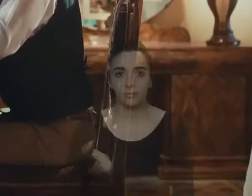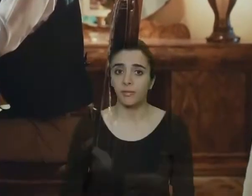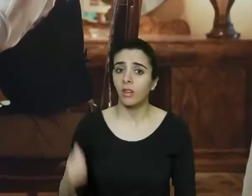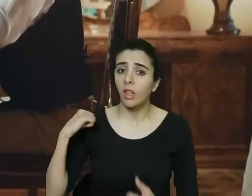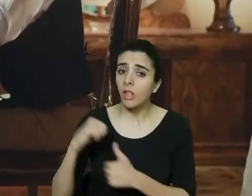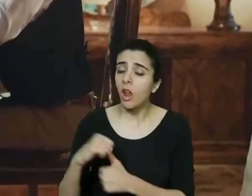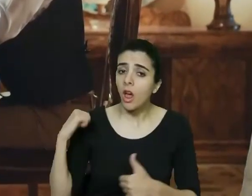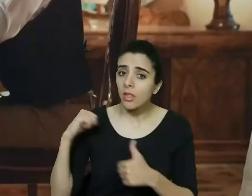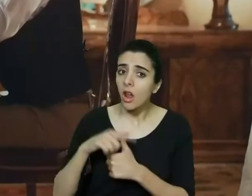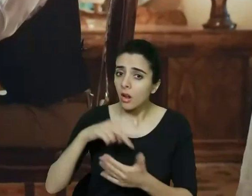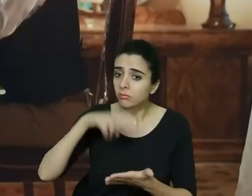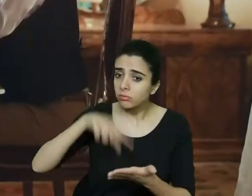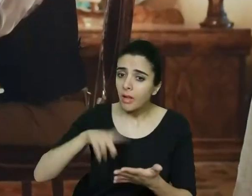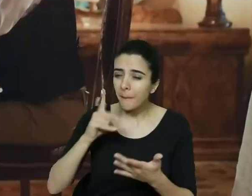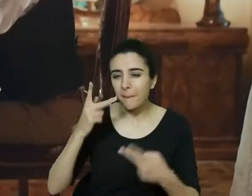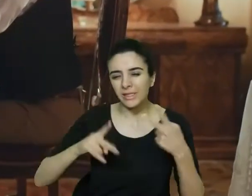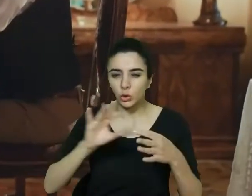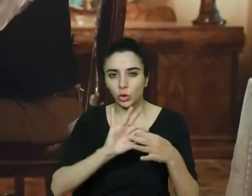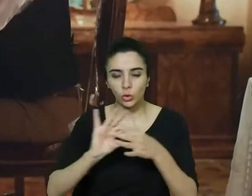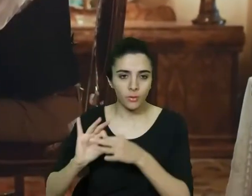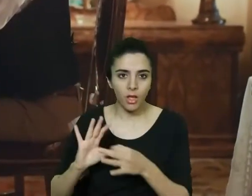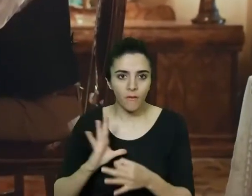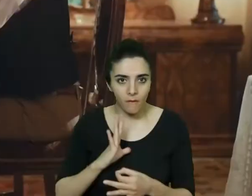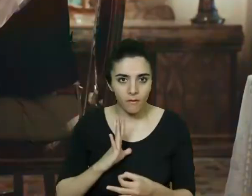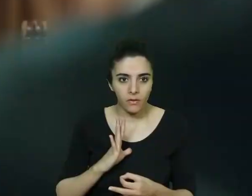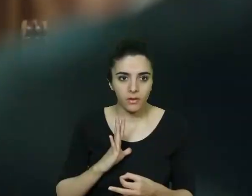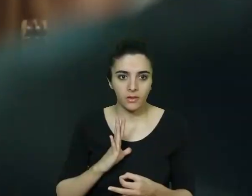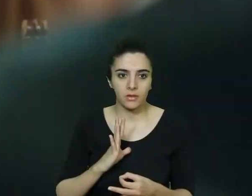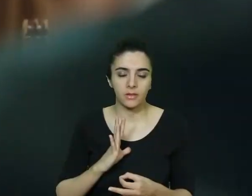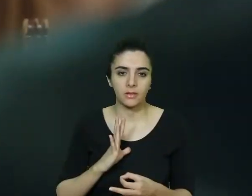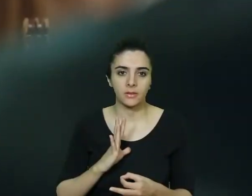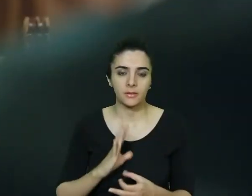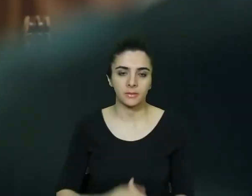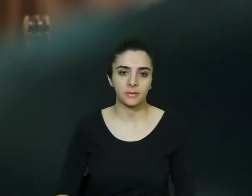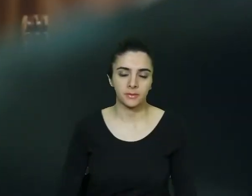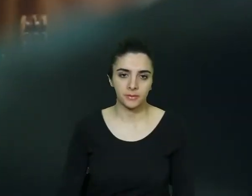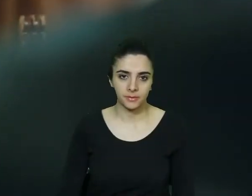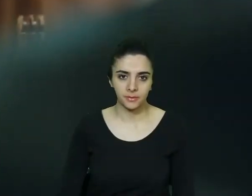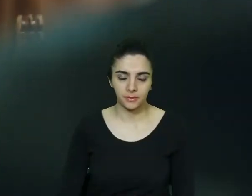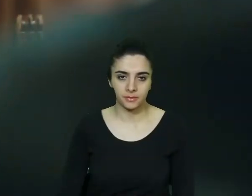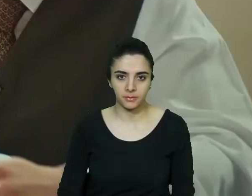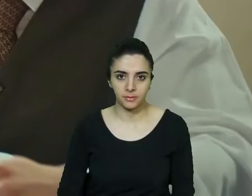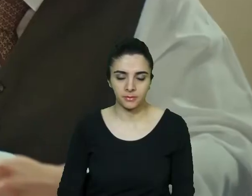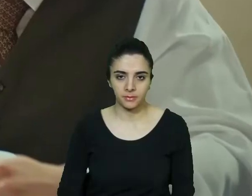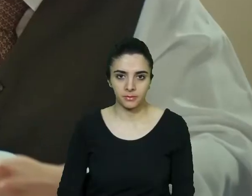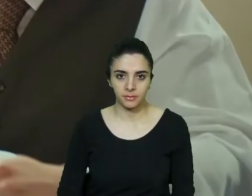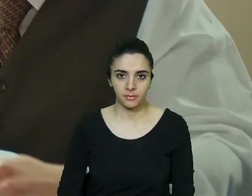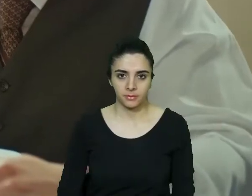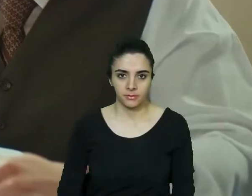Tekrar tekrar okudum Boğaz'ın sıraları. Tekrar masaya dönüp yerine oturdu. Sayfalarını çevirdi.